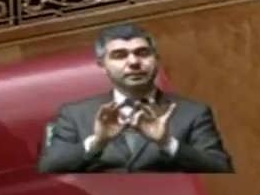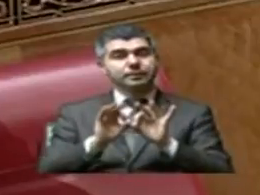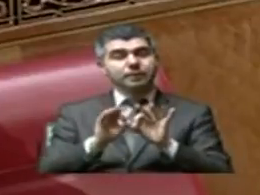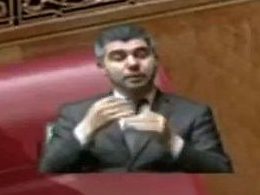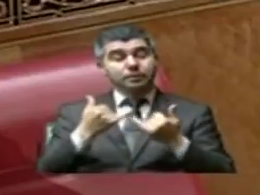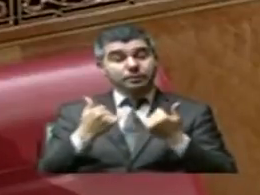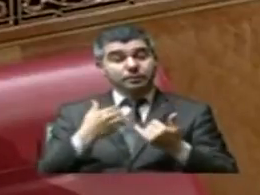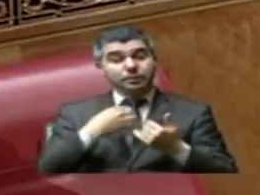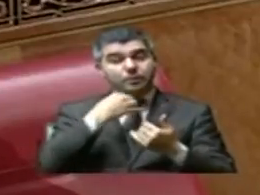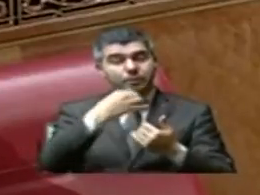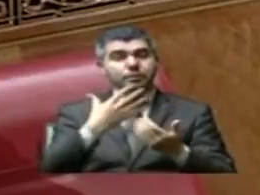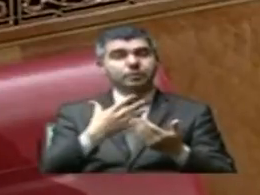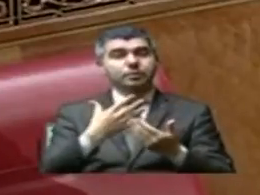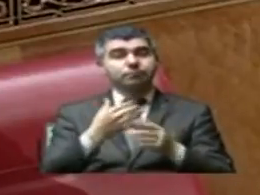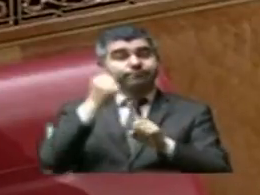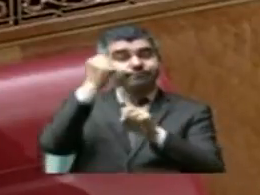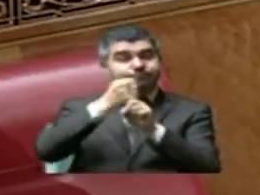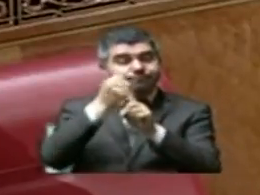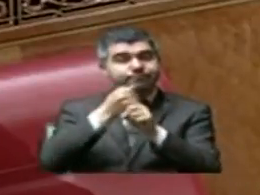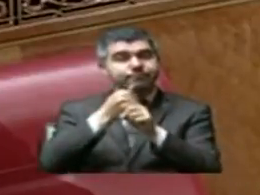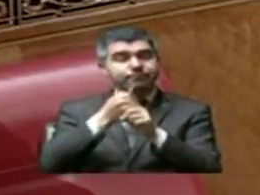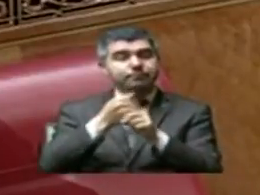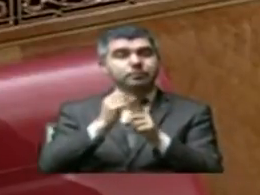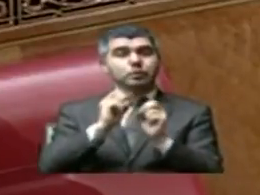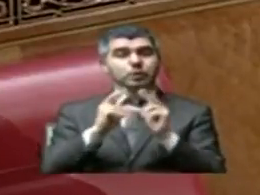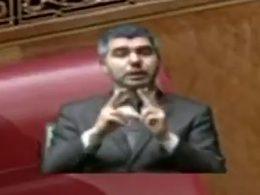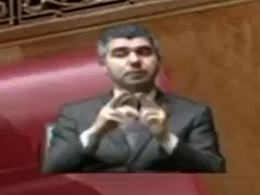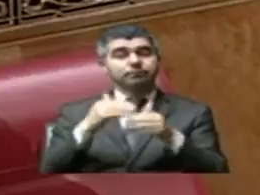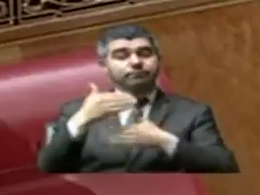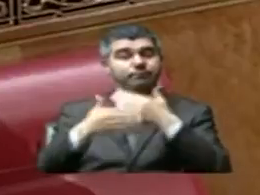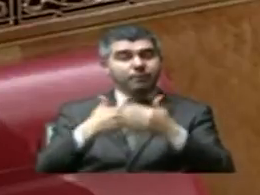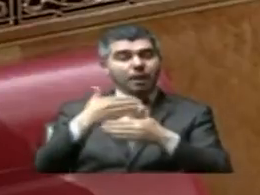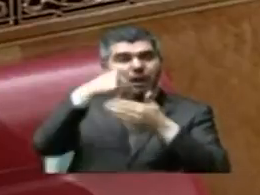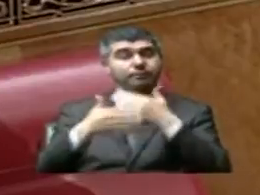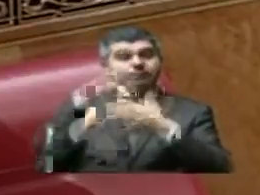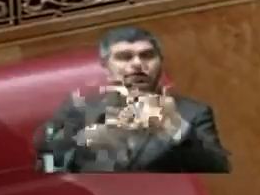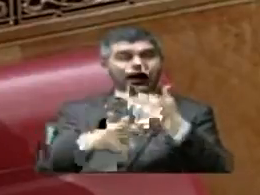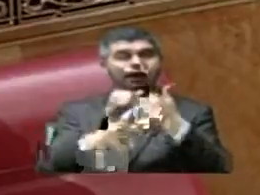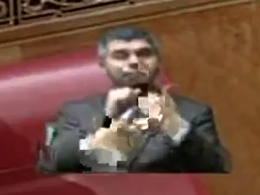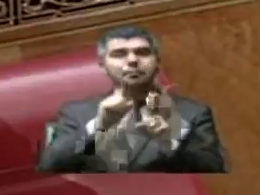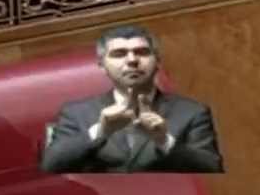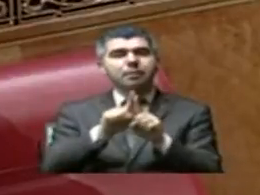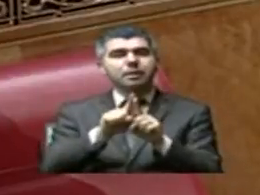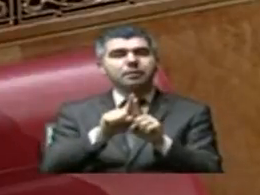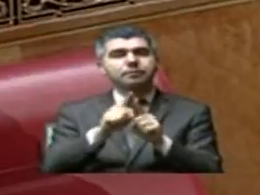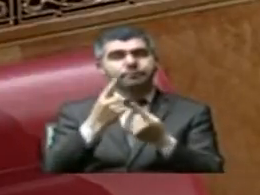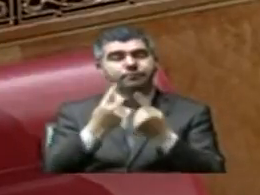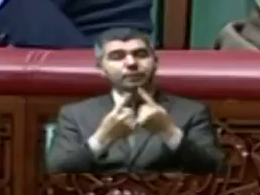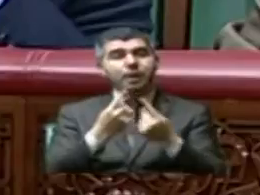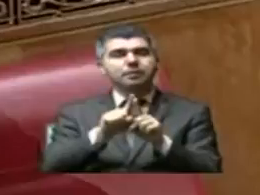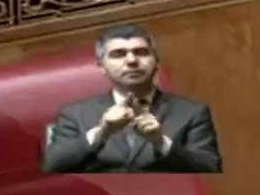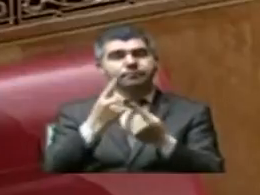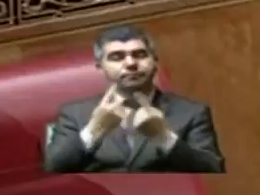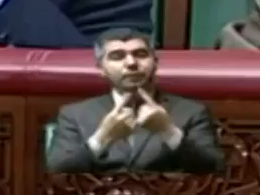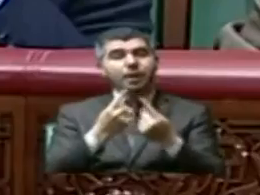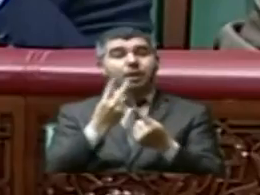ترصيد ما هو ايجابي انتقاد ما هو سلبي. راه عندنا 250 مليار ديال الدرهم اللي دارت، ودارت بفعل مره